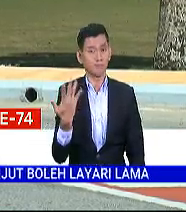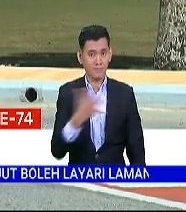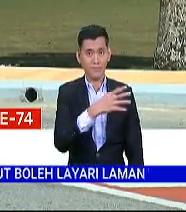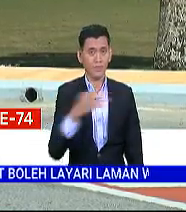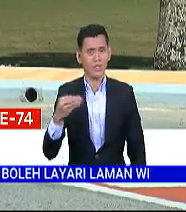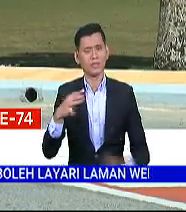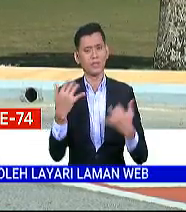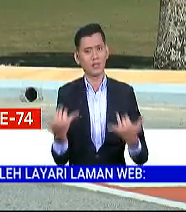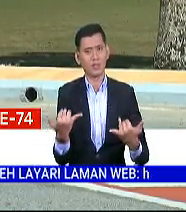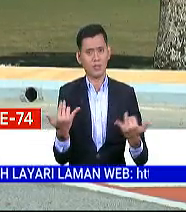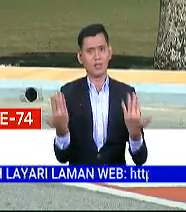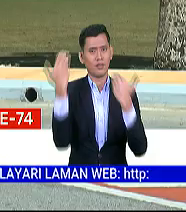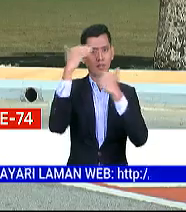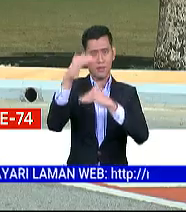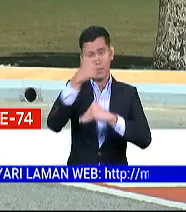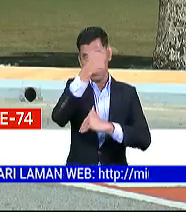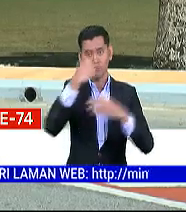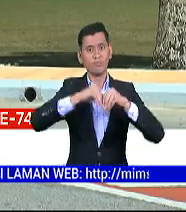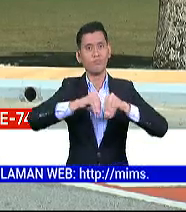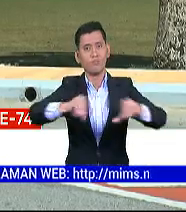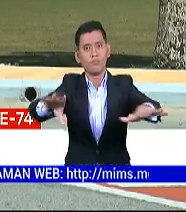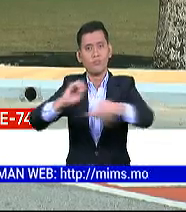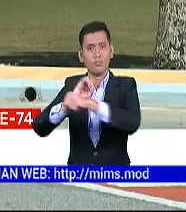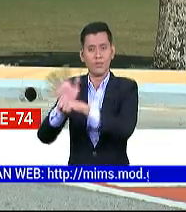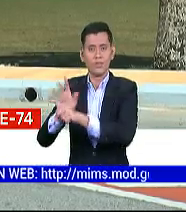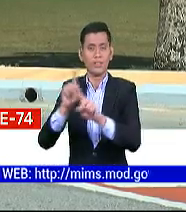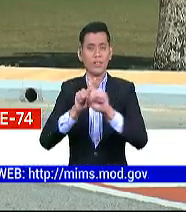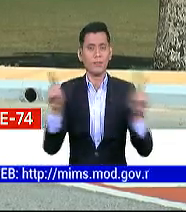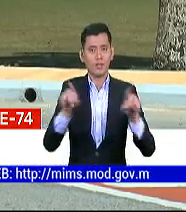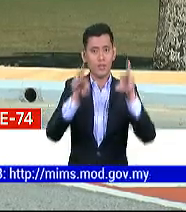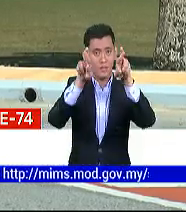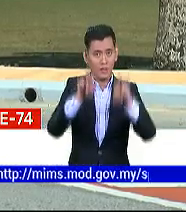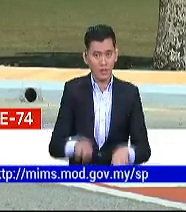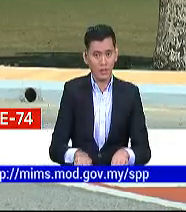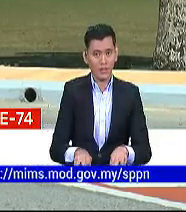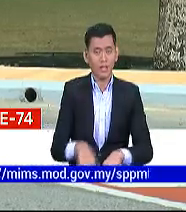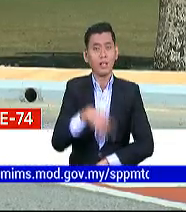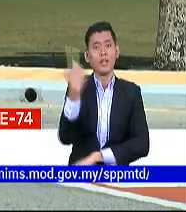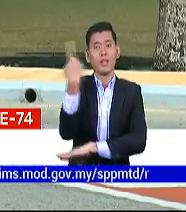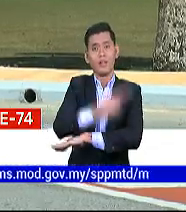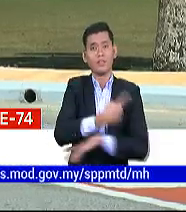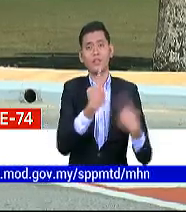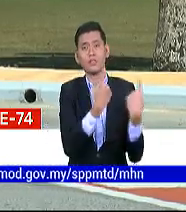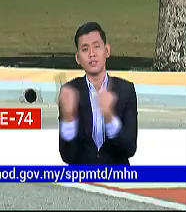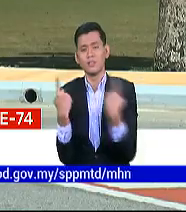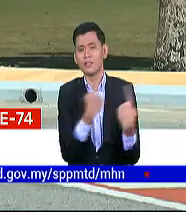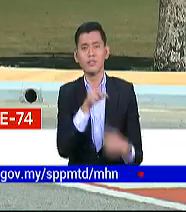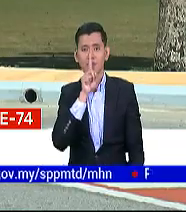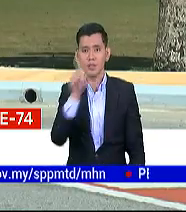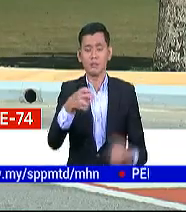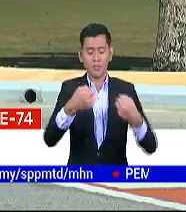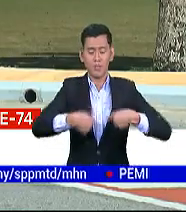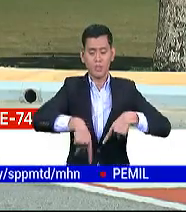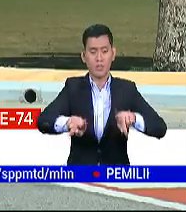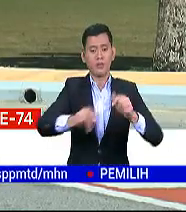Meskipun dalam keterbatasan akibat COVID-19, bagi rakyat jelata, Hari Keputeraan ini merupakan ruang